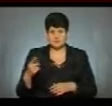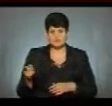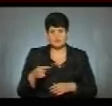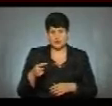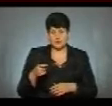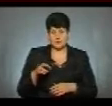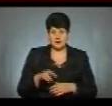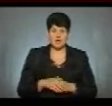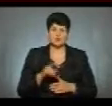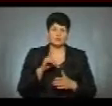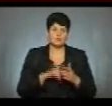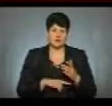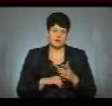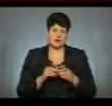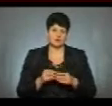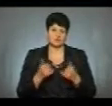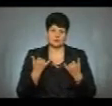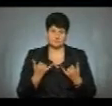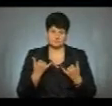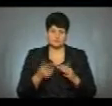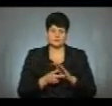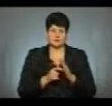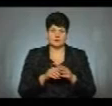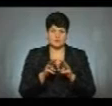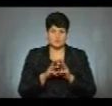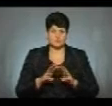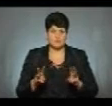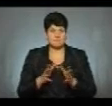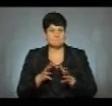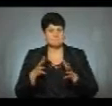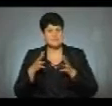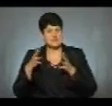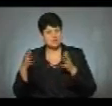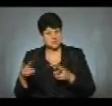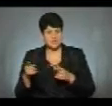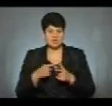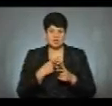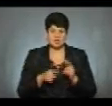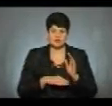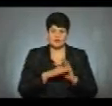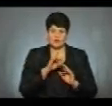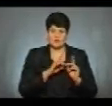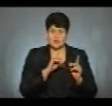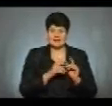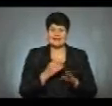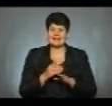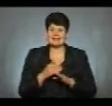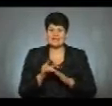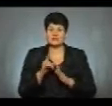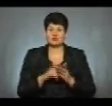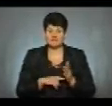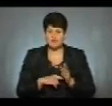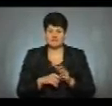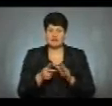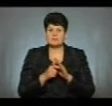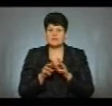Тернопілля довіряють чинному Кабміну, ніж Верховній Раді. Тобто кредит довіри в